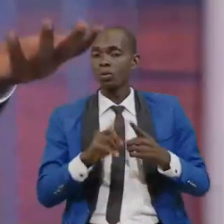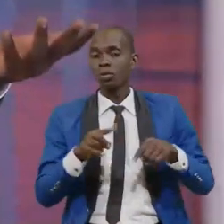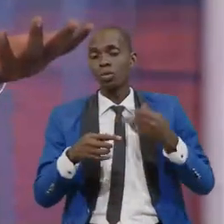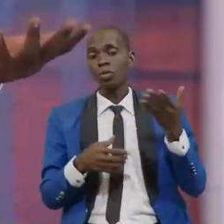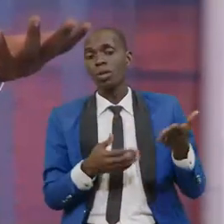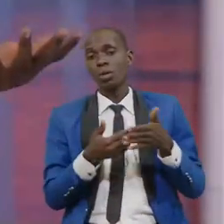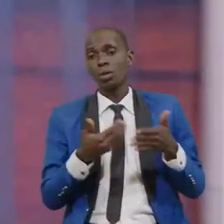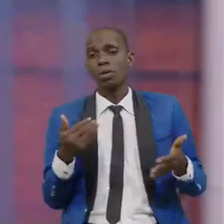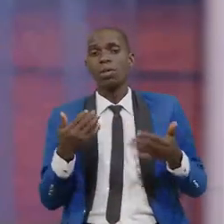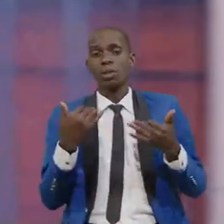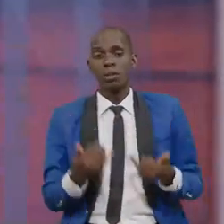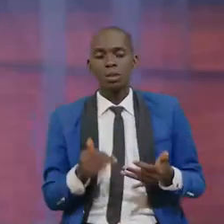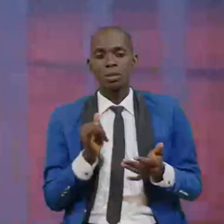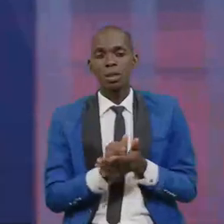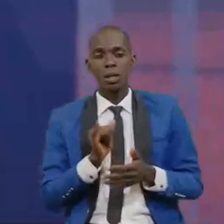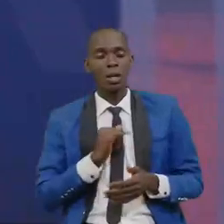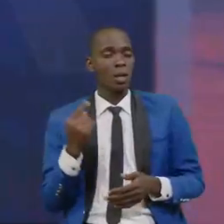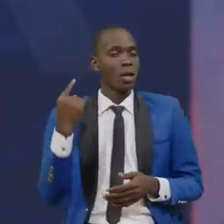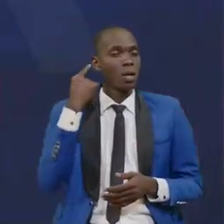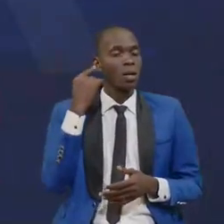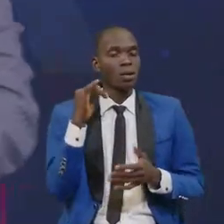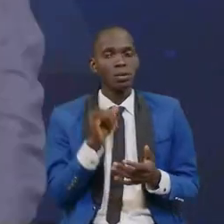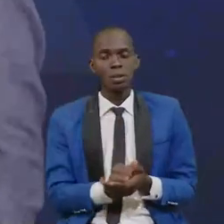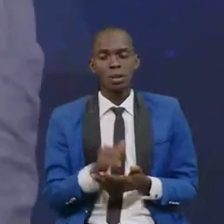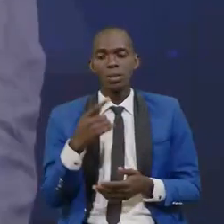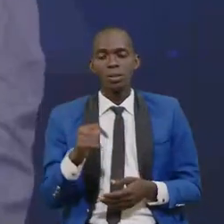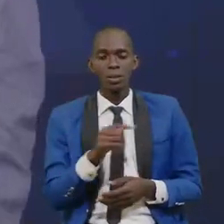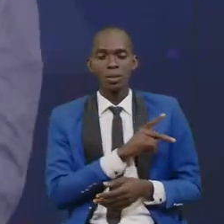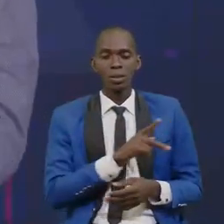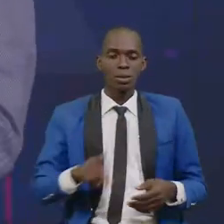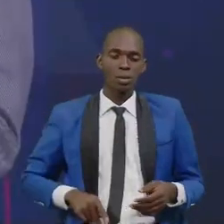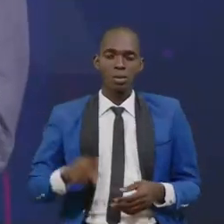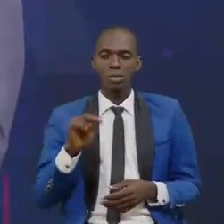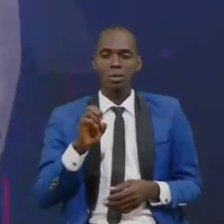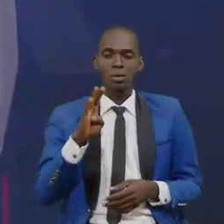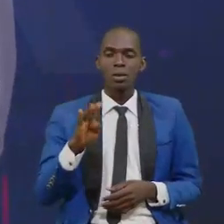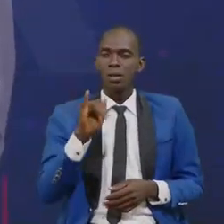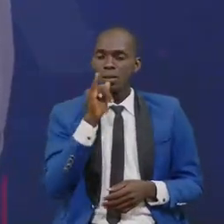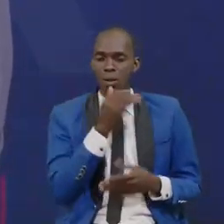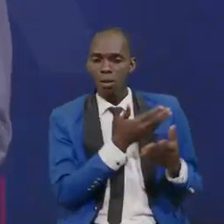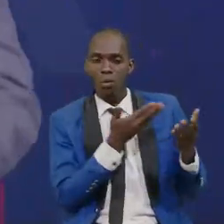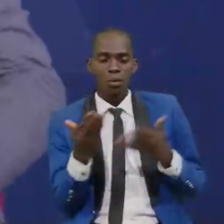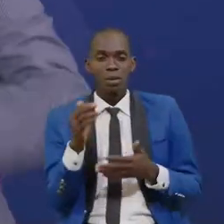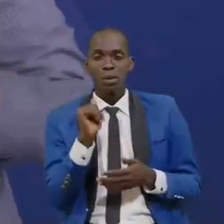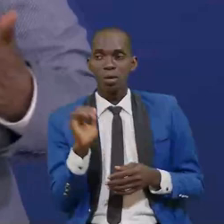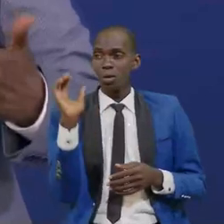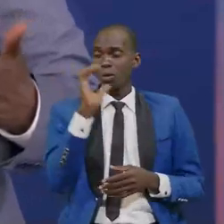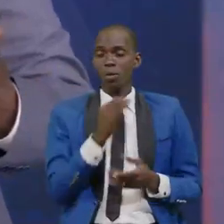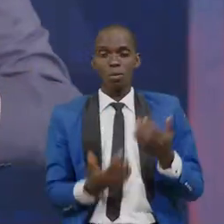là-bas. Maintenant que j'ai entendu cela, que Nebuchadnezzar est en train d'ériger une